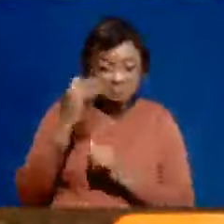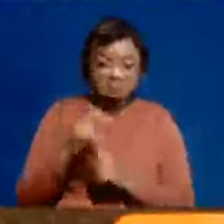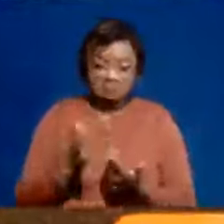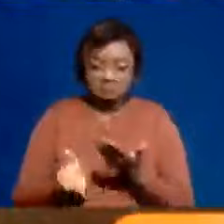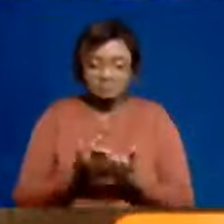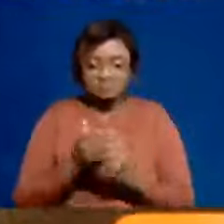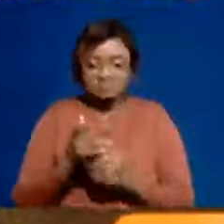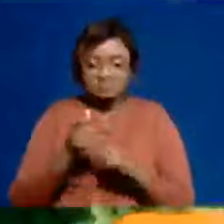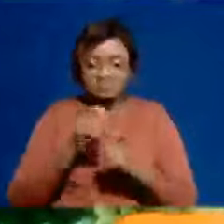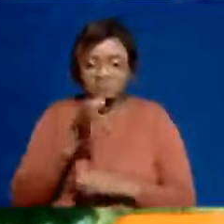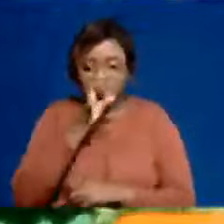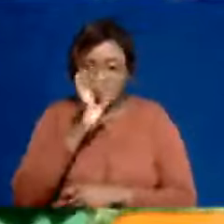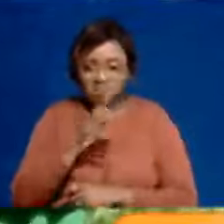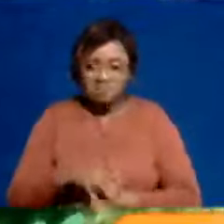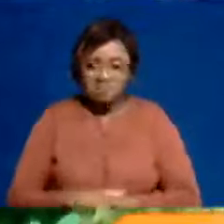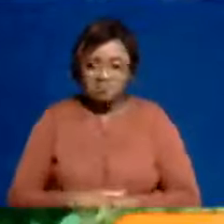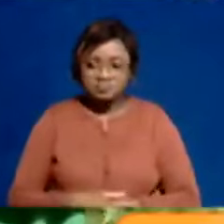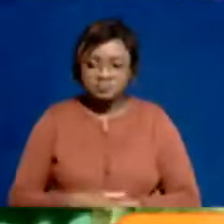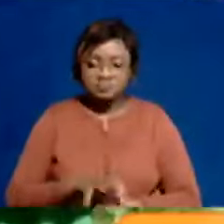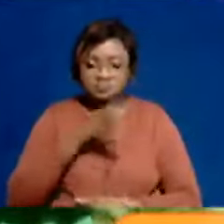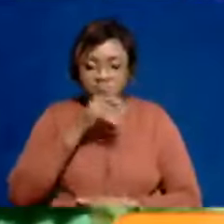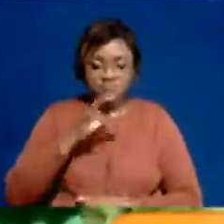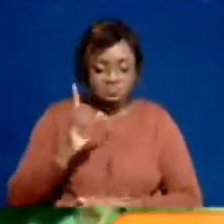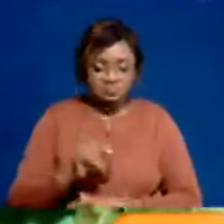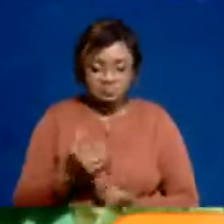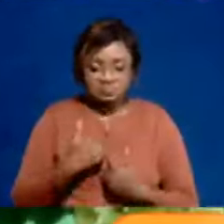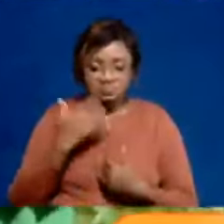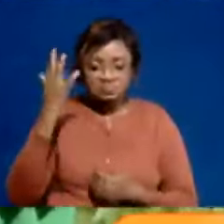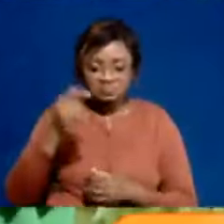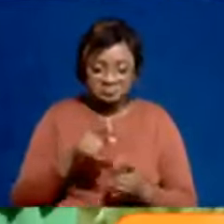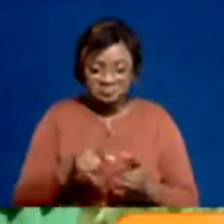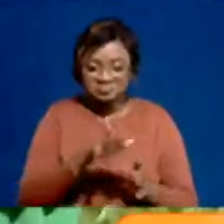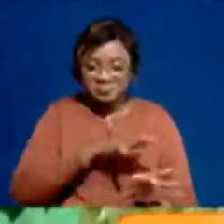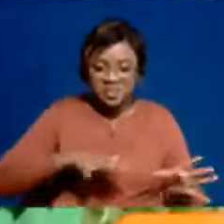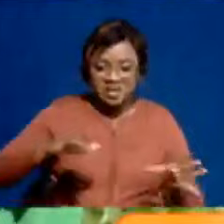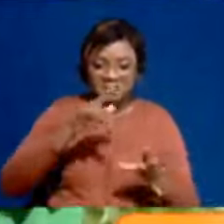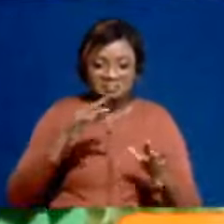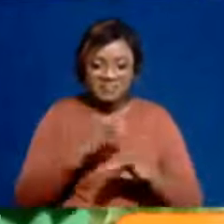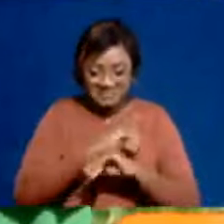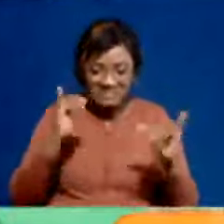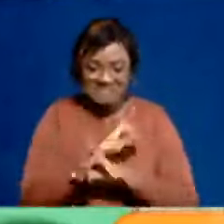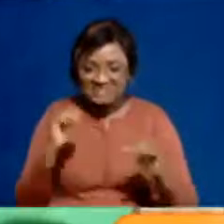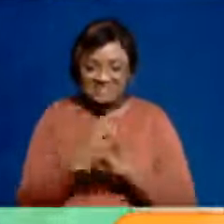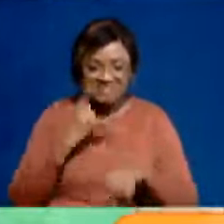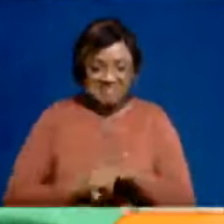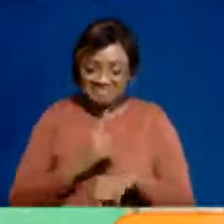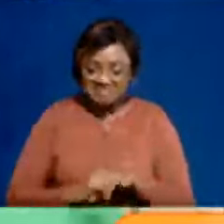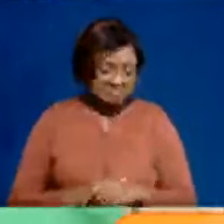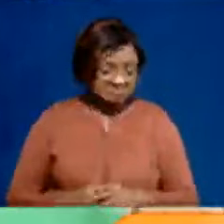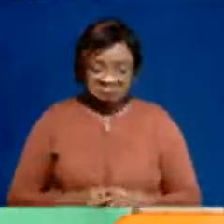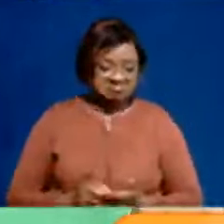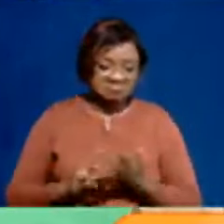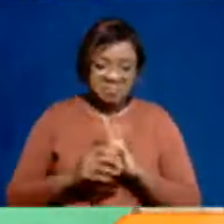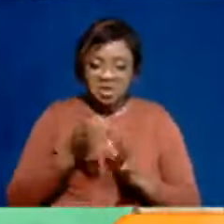ya maji. Cost ya maji imeenda chini. Hakuna kuosha hizi pens, kwa hivyo kwetu maji hasara